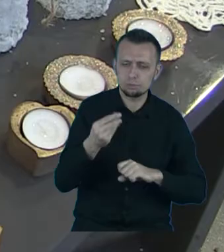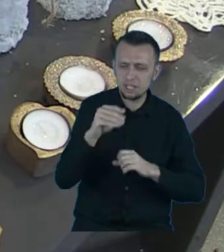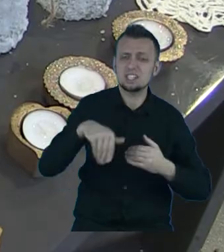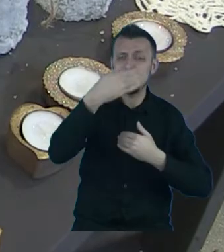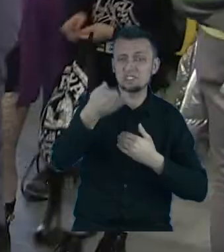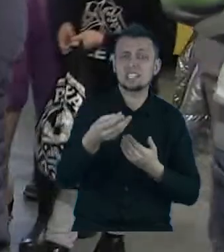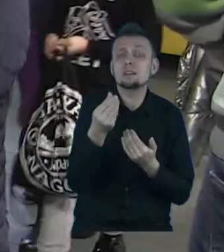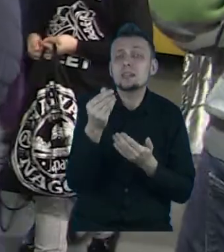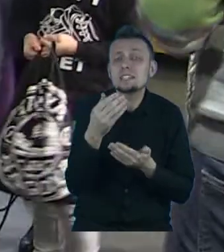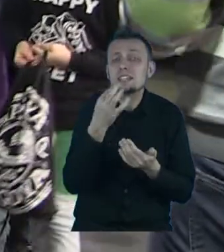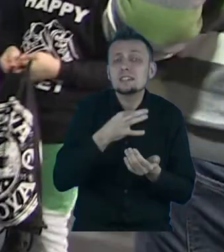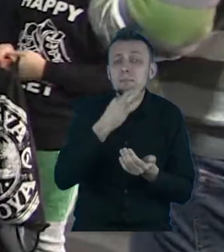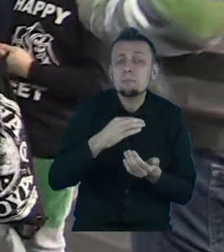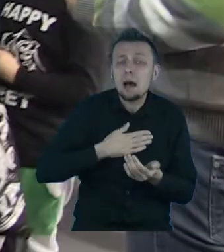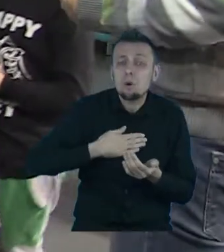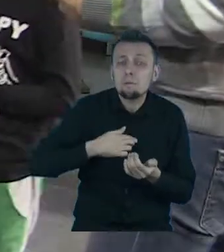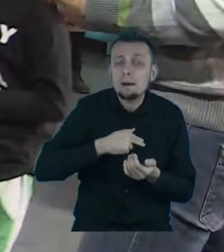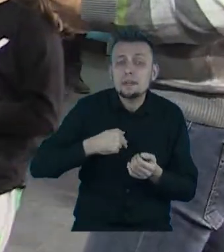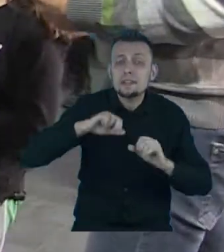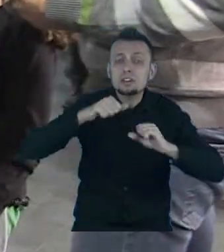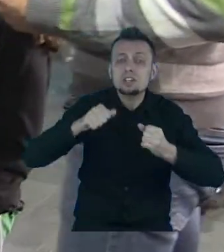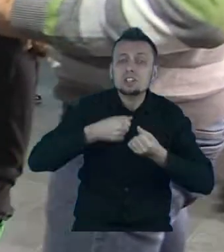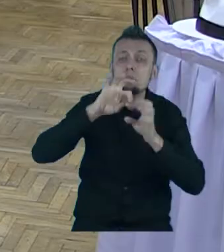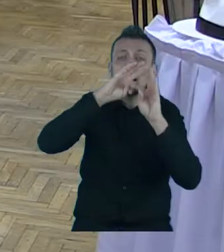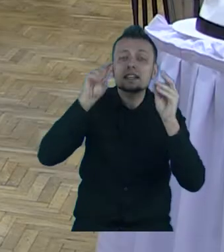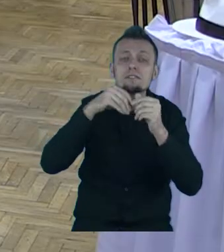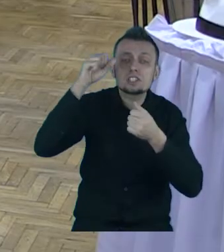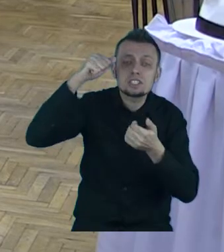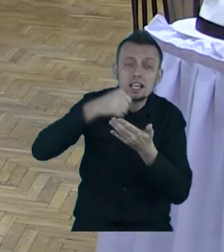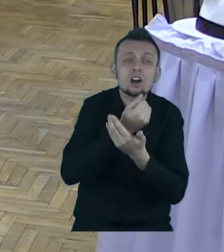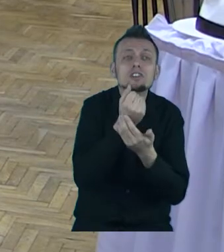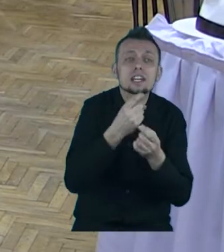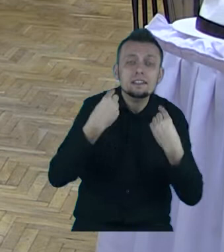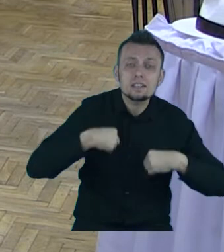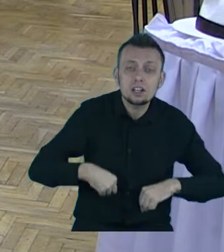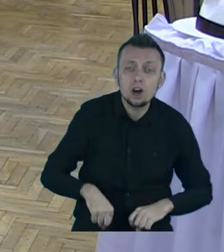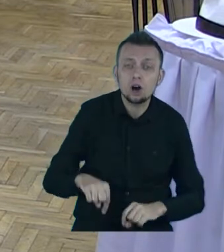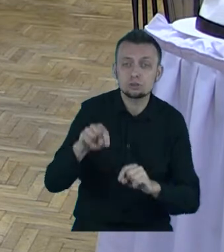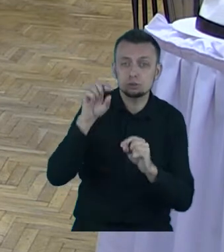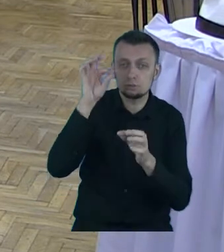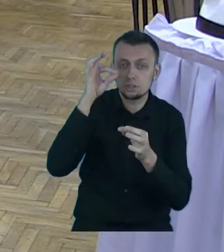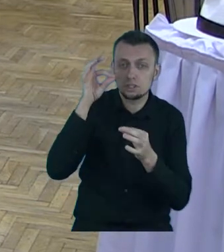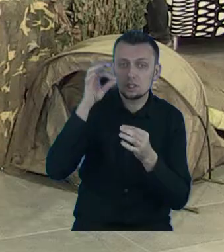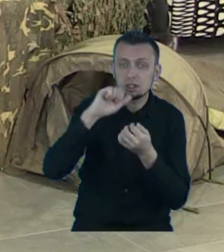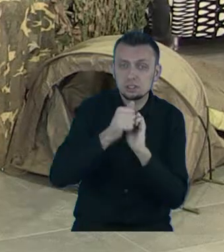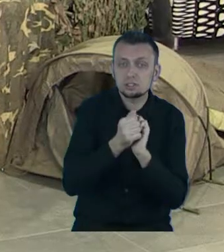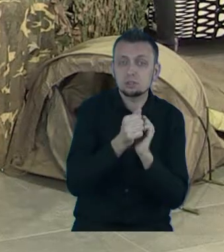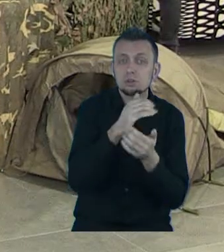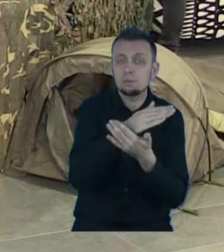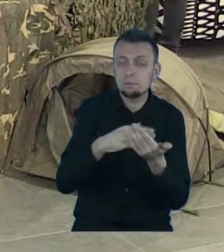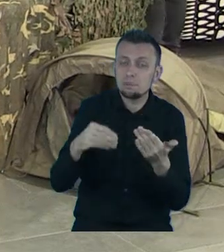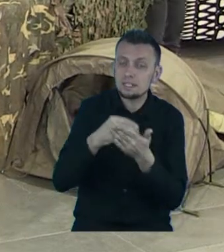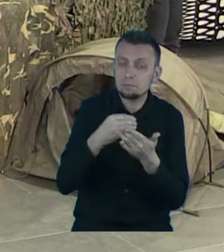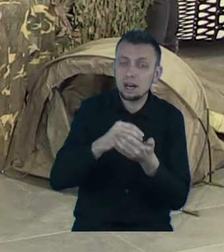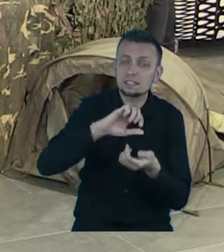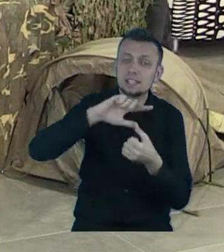wszystkie działania konkretnych osób, konkretnych fundacji są działaniami wolontariackimi i nieodpłatnymi,